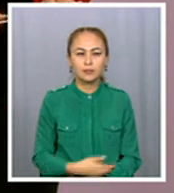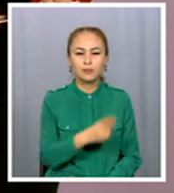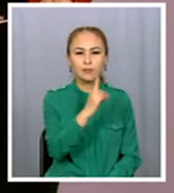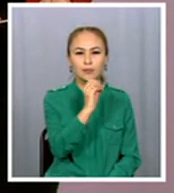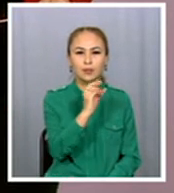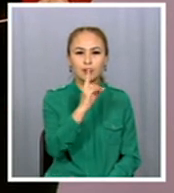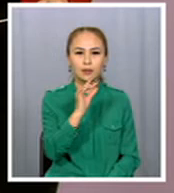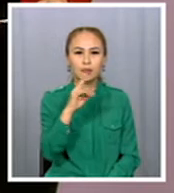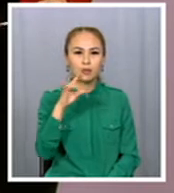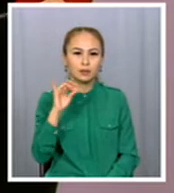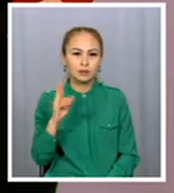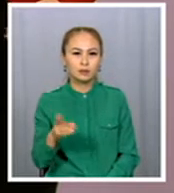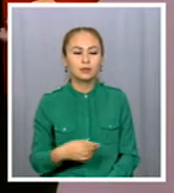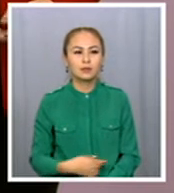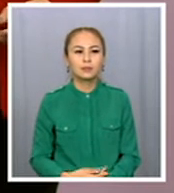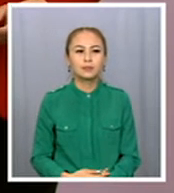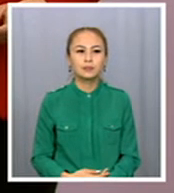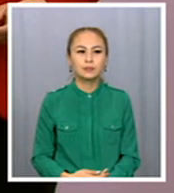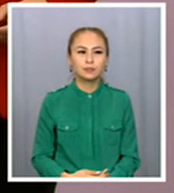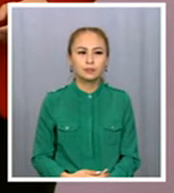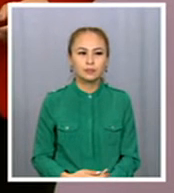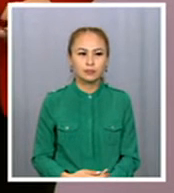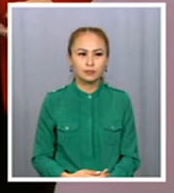оқиық. Кекілік.